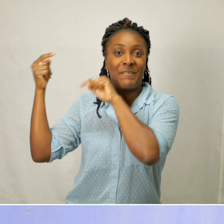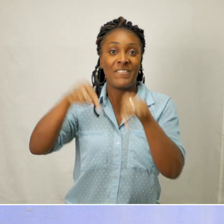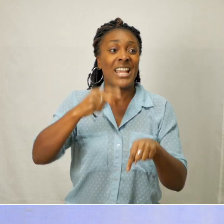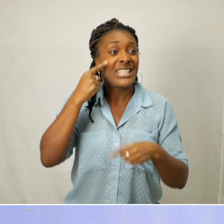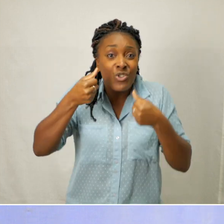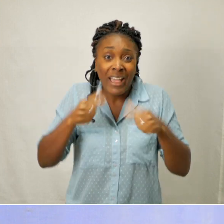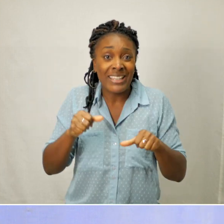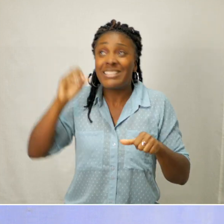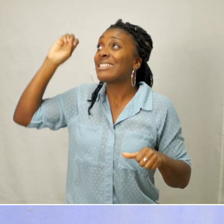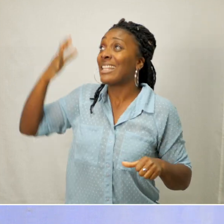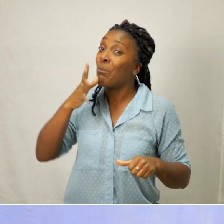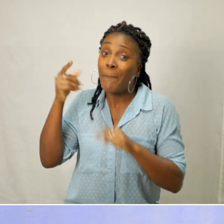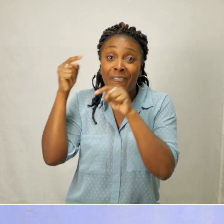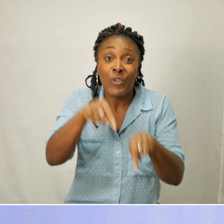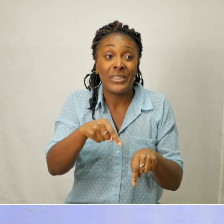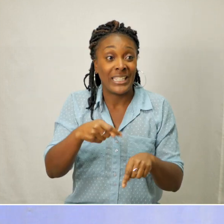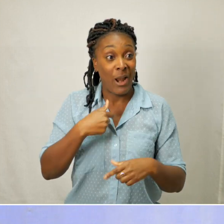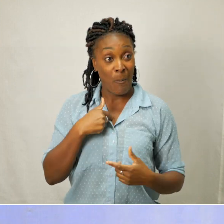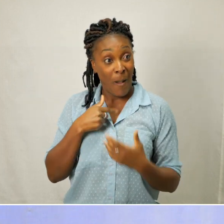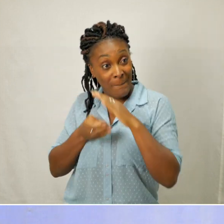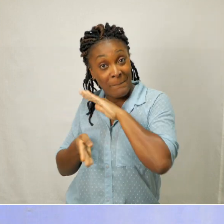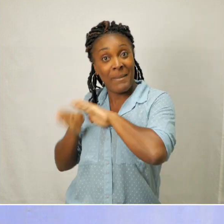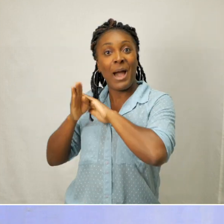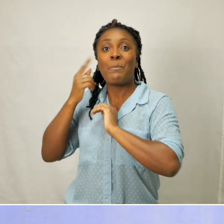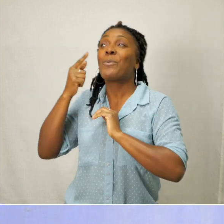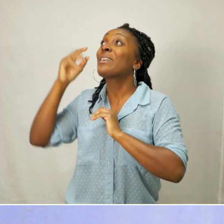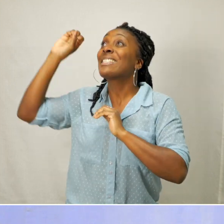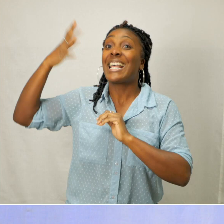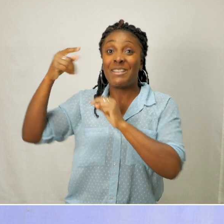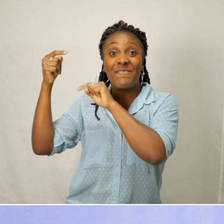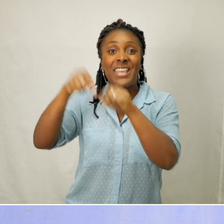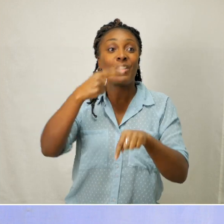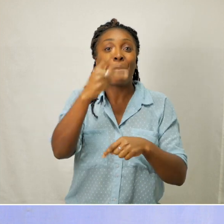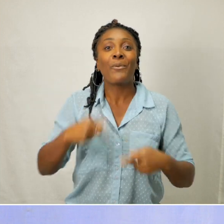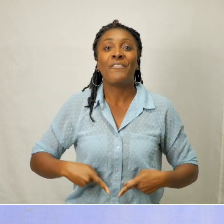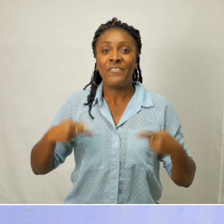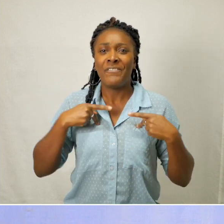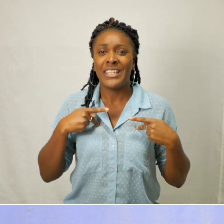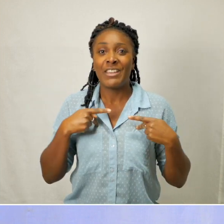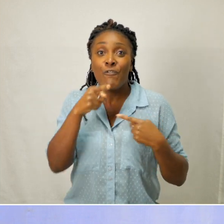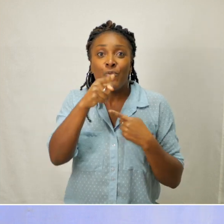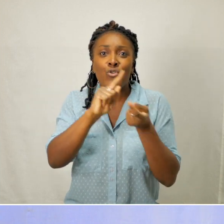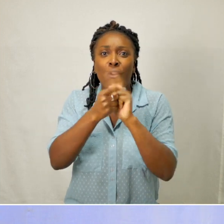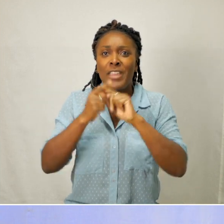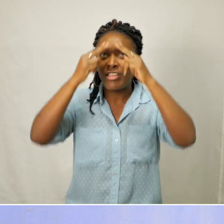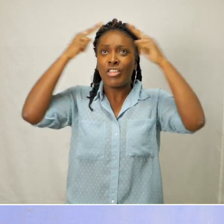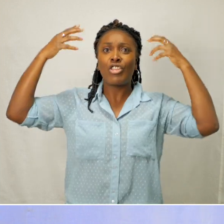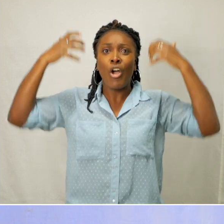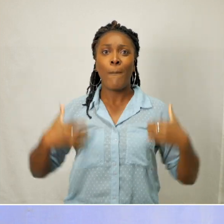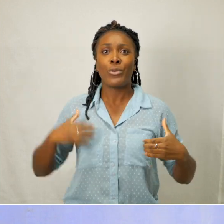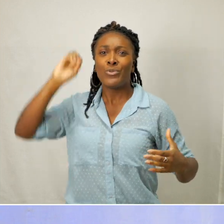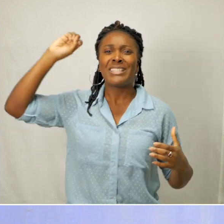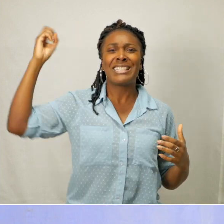pas. Donc je suis en train d'ouvrir la porte à l'action du Saint-Esprit dans vos vies. Vous allez devenir les temples du